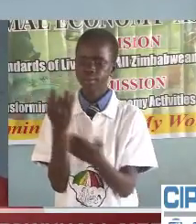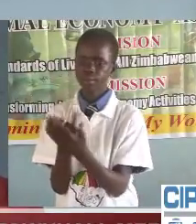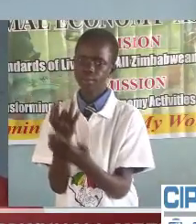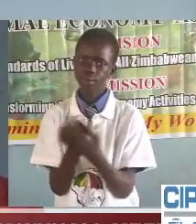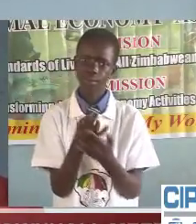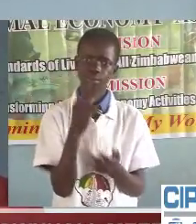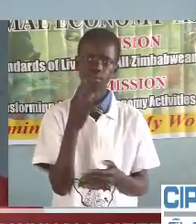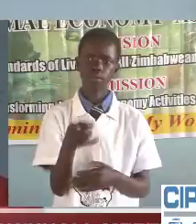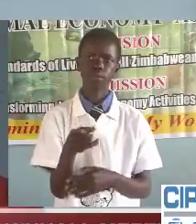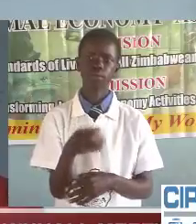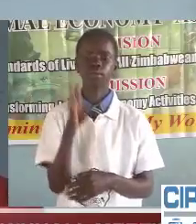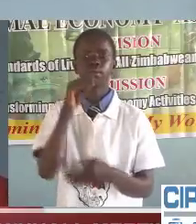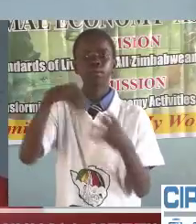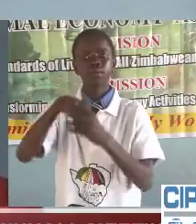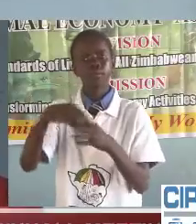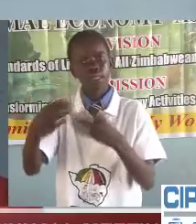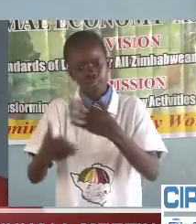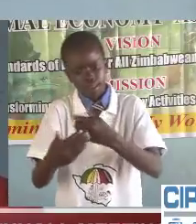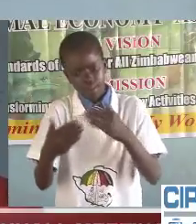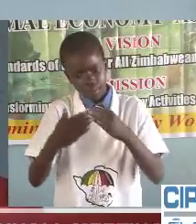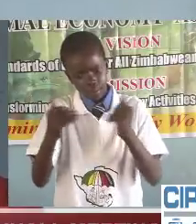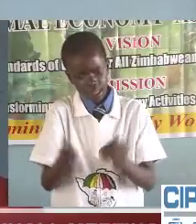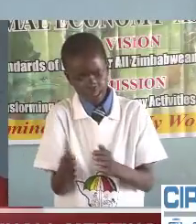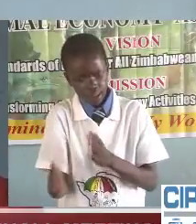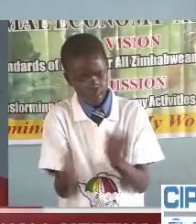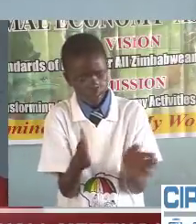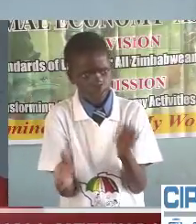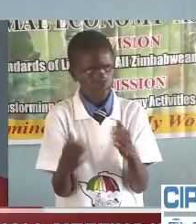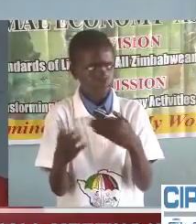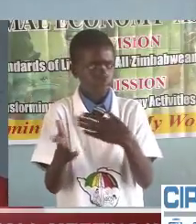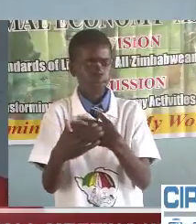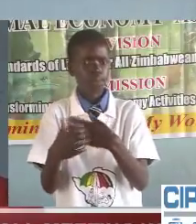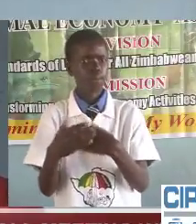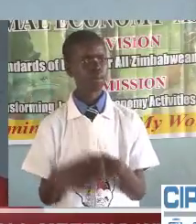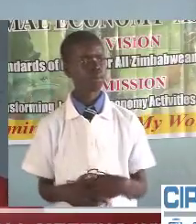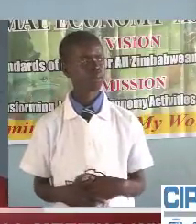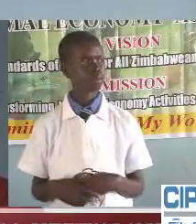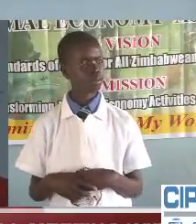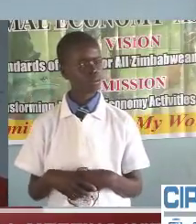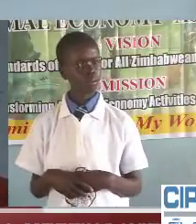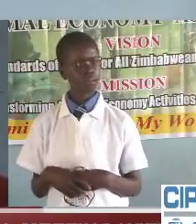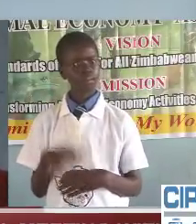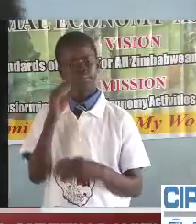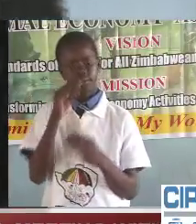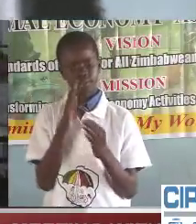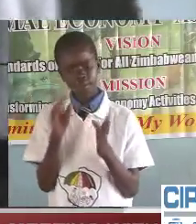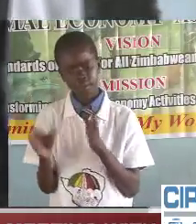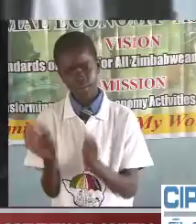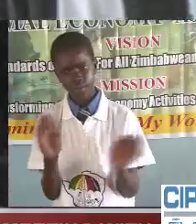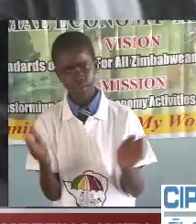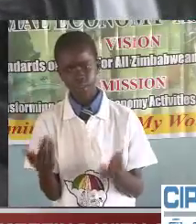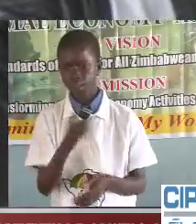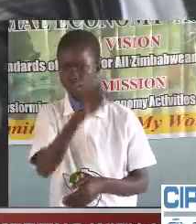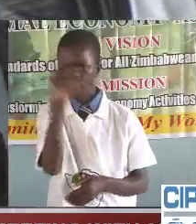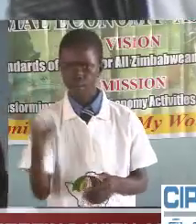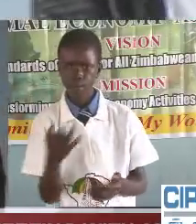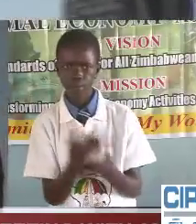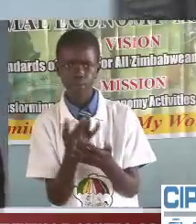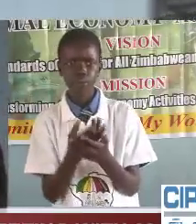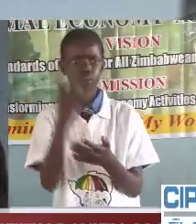semakansela muri pedyo navo muchivatsesedza muchivaitira zvakanaka kuti